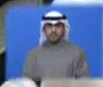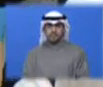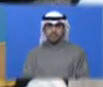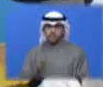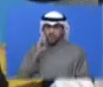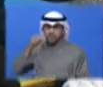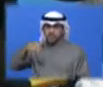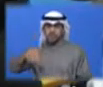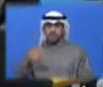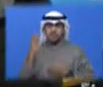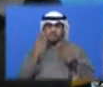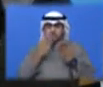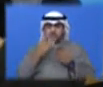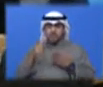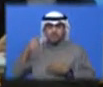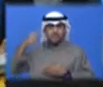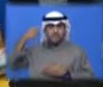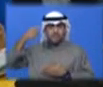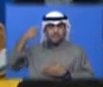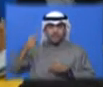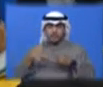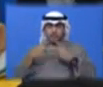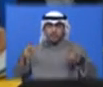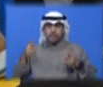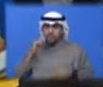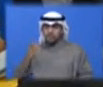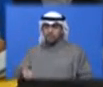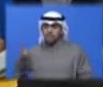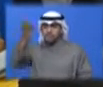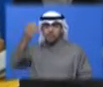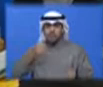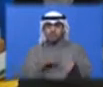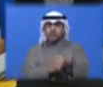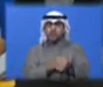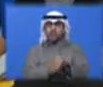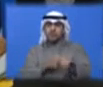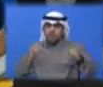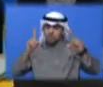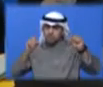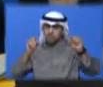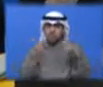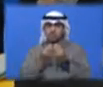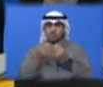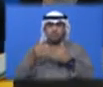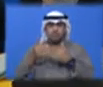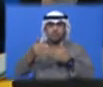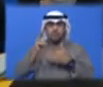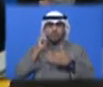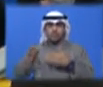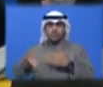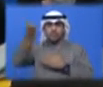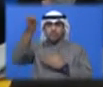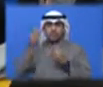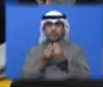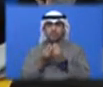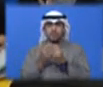من هنا يبدأ الطلبة حلمهم آملين بتحصيل دراسي مميز وبمستقبل واعد زاهر يرسمونه